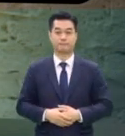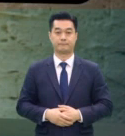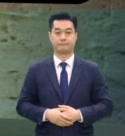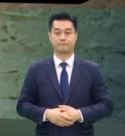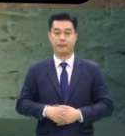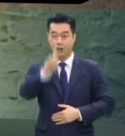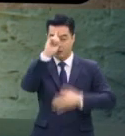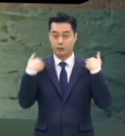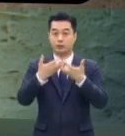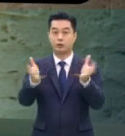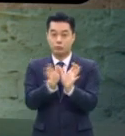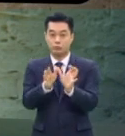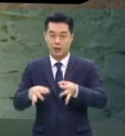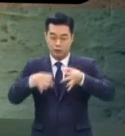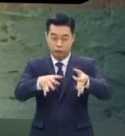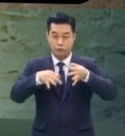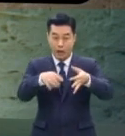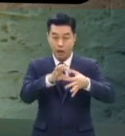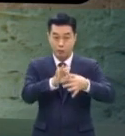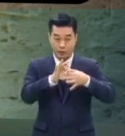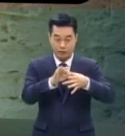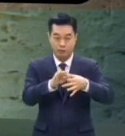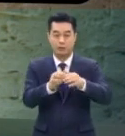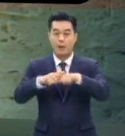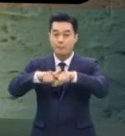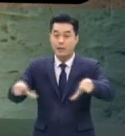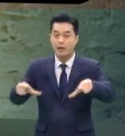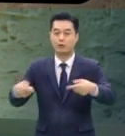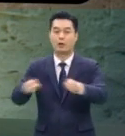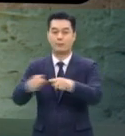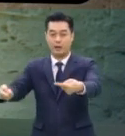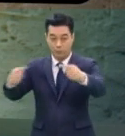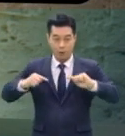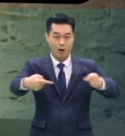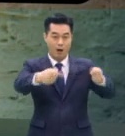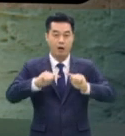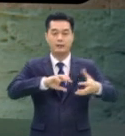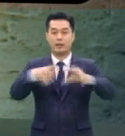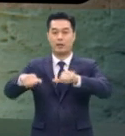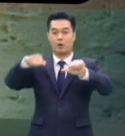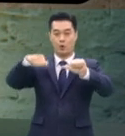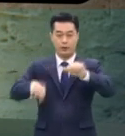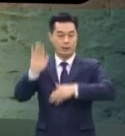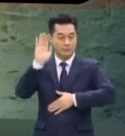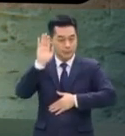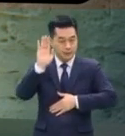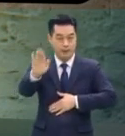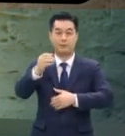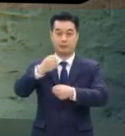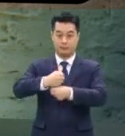마중물 투자를 하고 이를 민간으로 확산시켜 세계 5강 의 미래를 만들어 가겠습니다